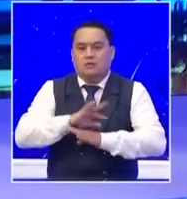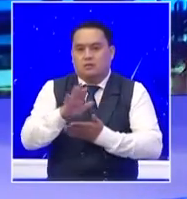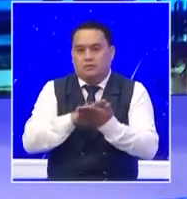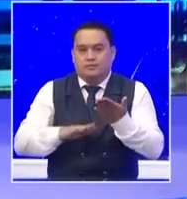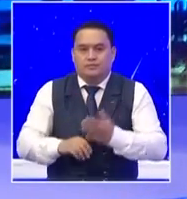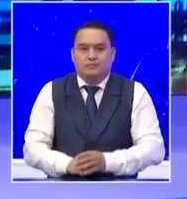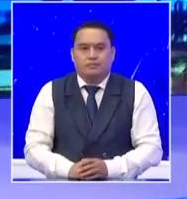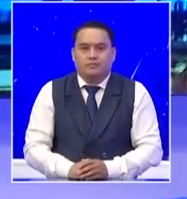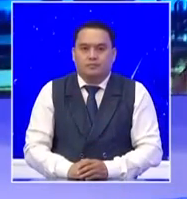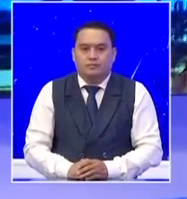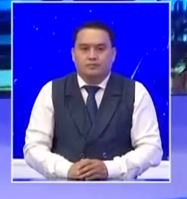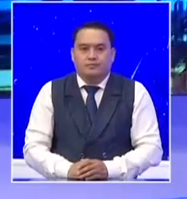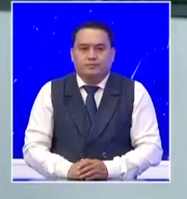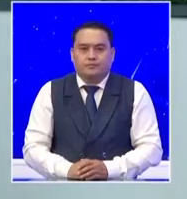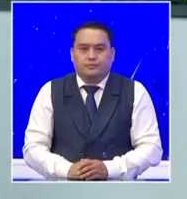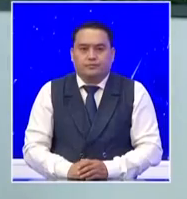наш собственный корреспондент.